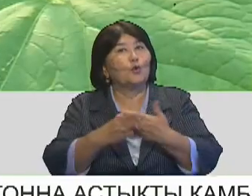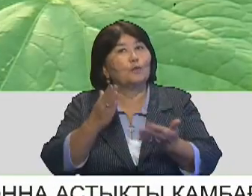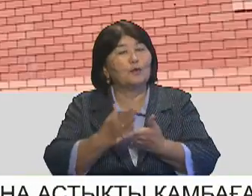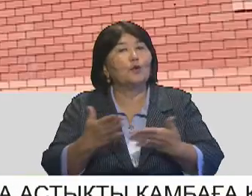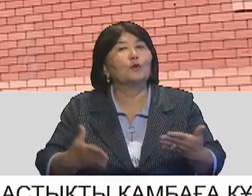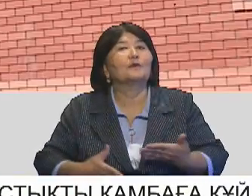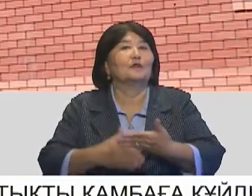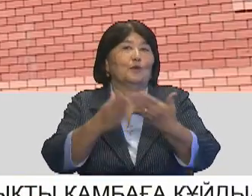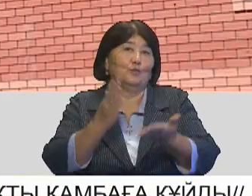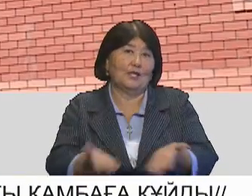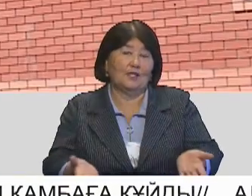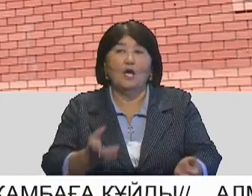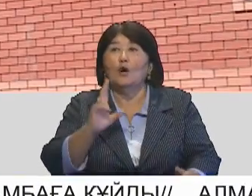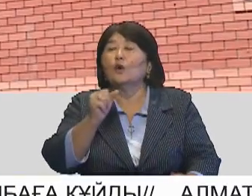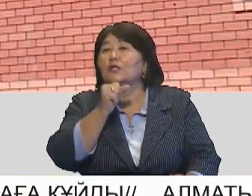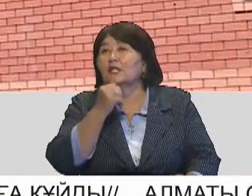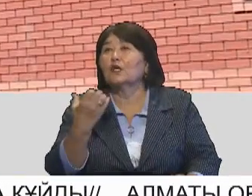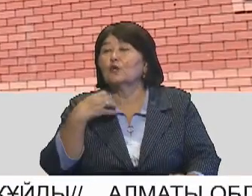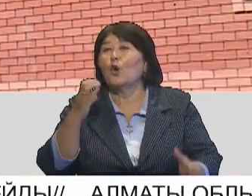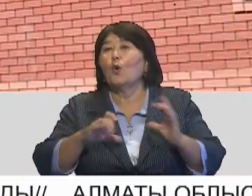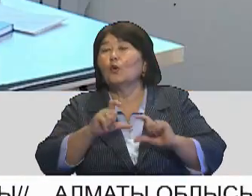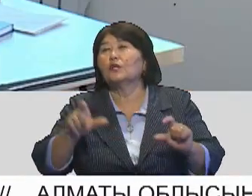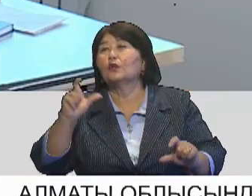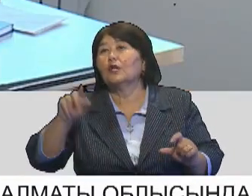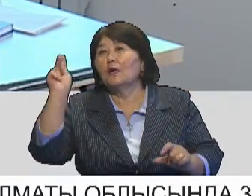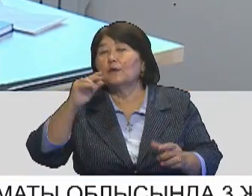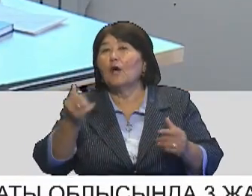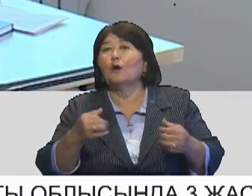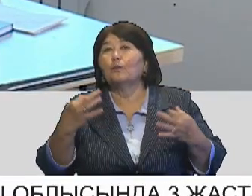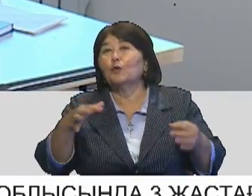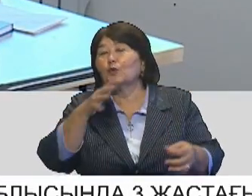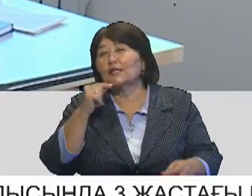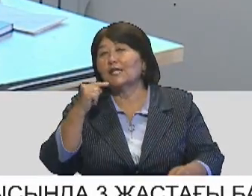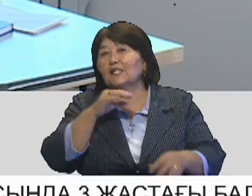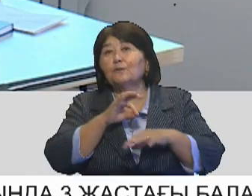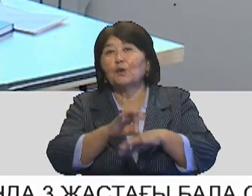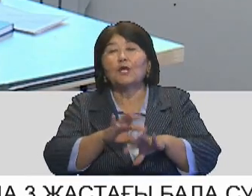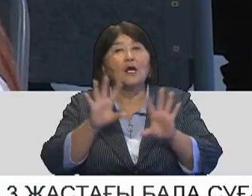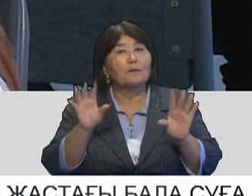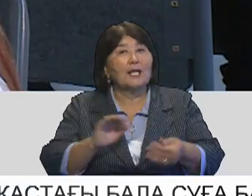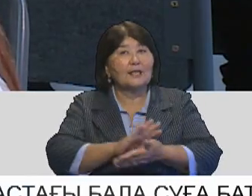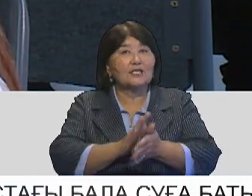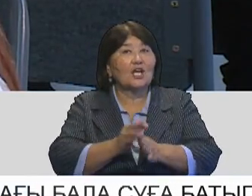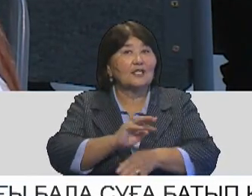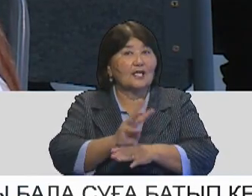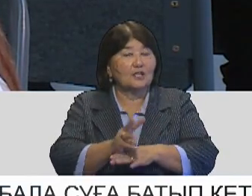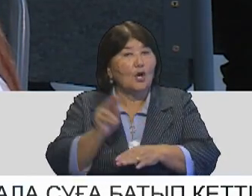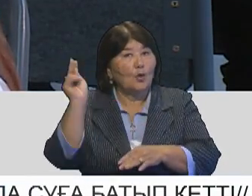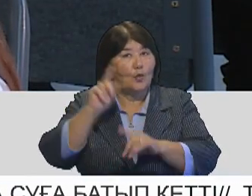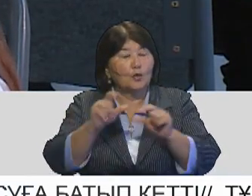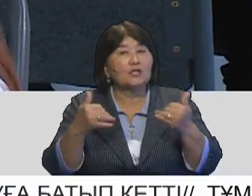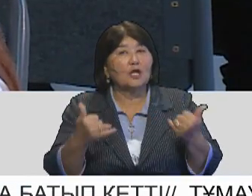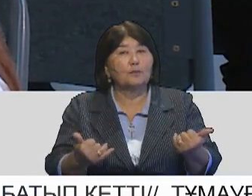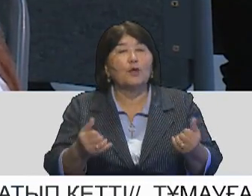демеу болар еді. Қорқыт атындағы Қызылорда университетінде студенттердің білім алуына бос уақытын тиімді өткізуіне барлық жағдай жасалған. Оқу орнында